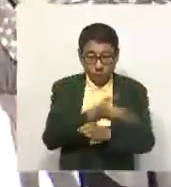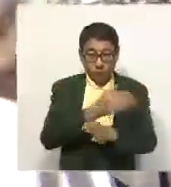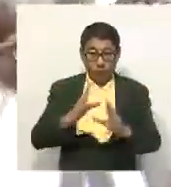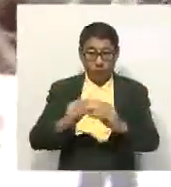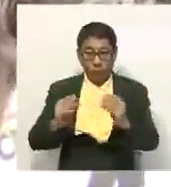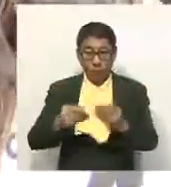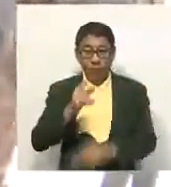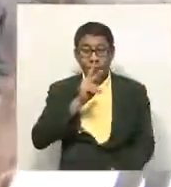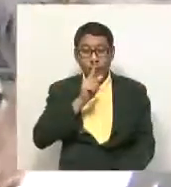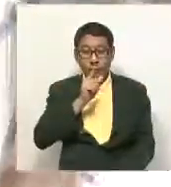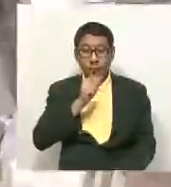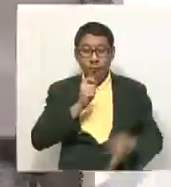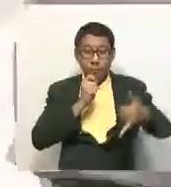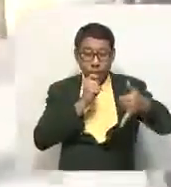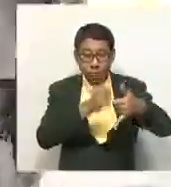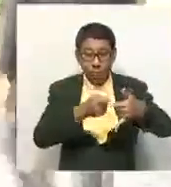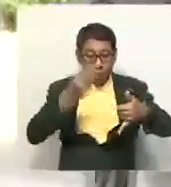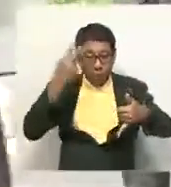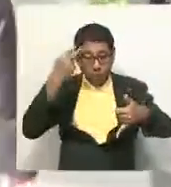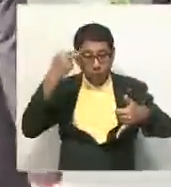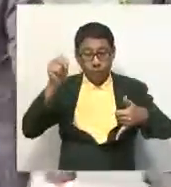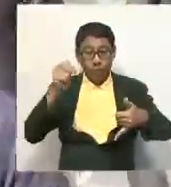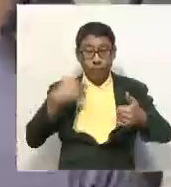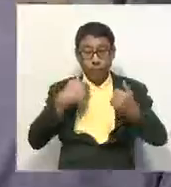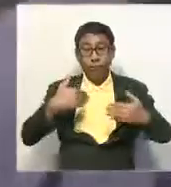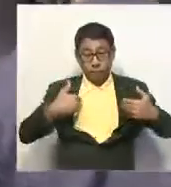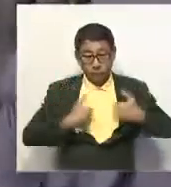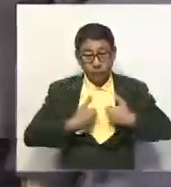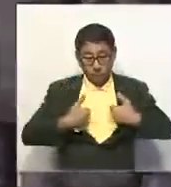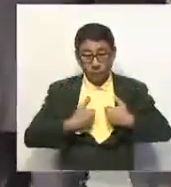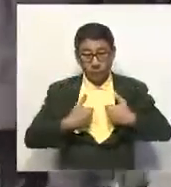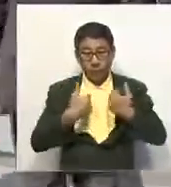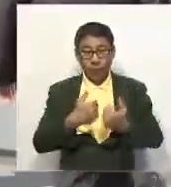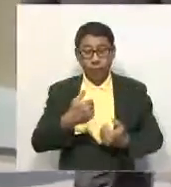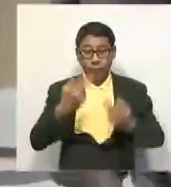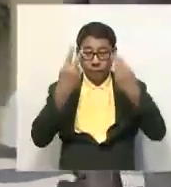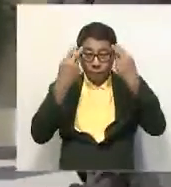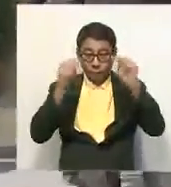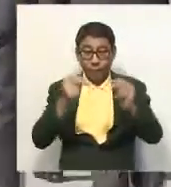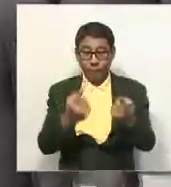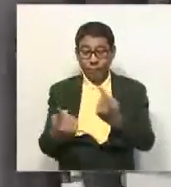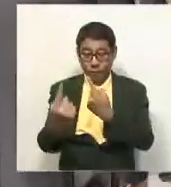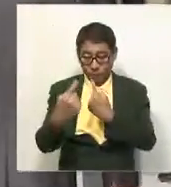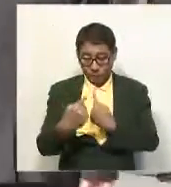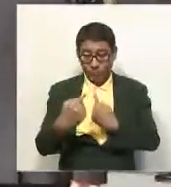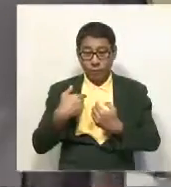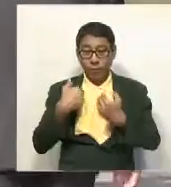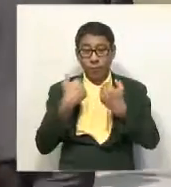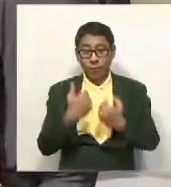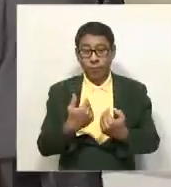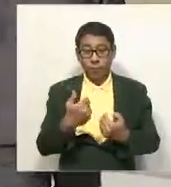ประชุมผู้สื่อข่าวนะครับได้สอบถามถึงท่านนายกว่าเหนื่อยไหมนะครับซึ่งท่านนายกก็ตอบเพียงสั้